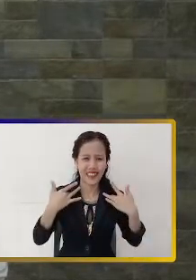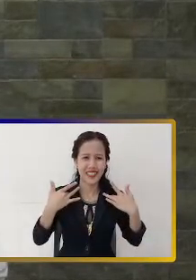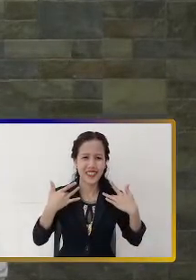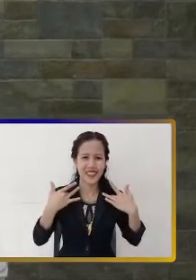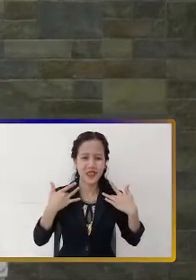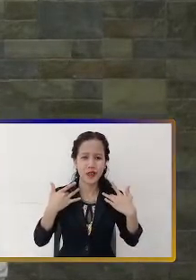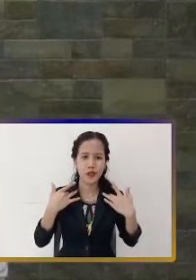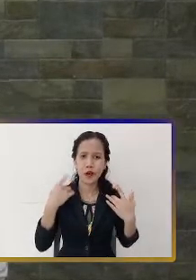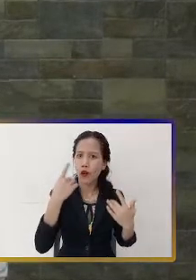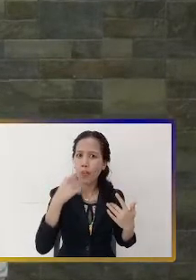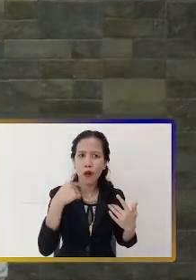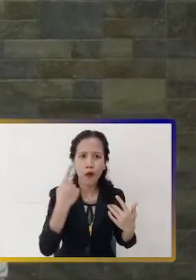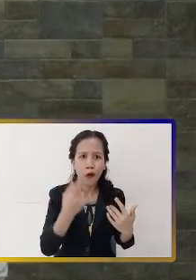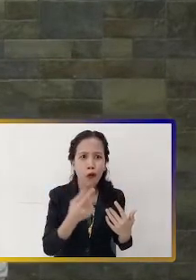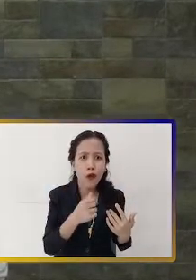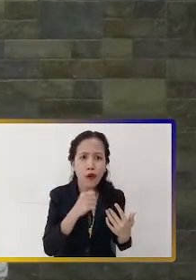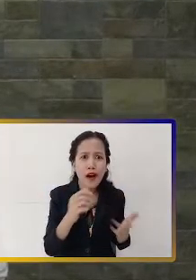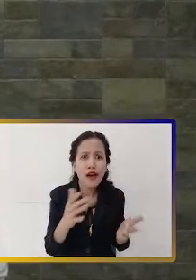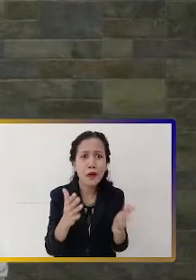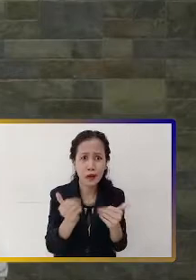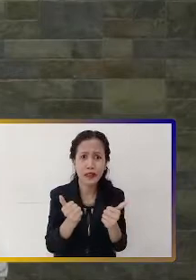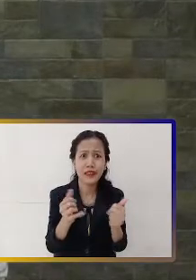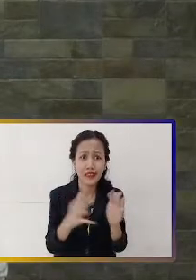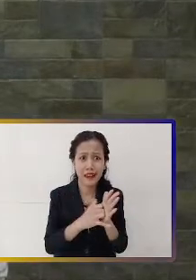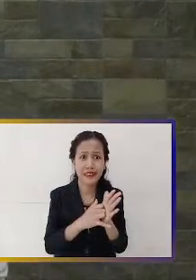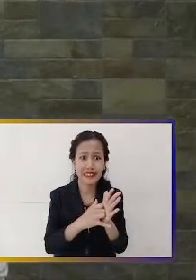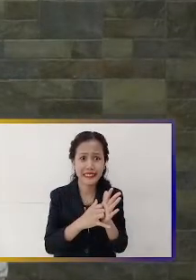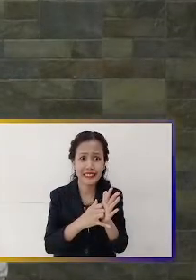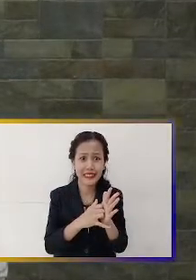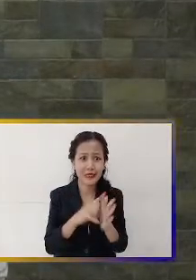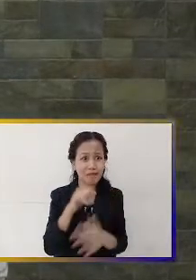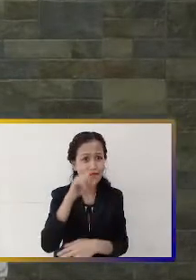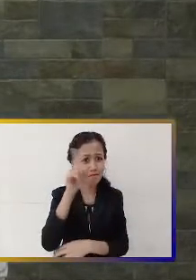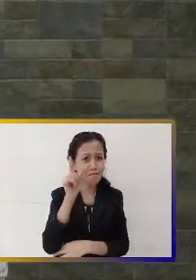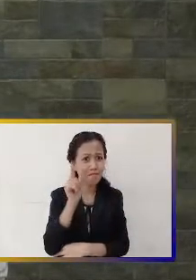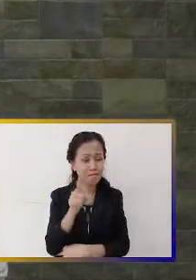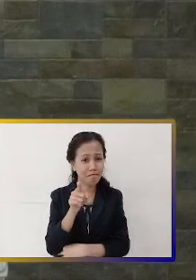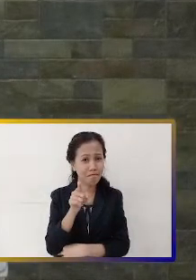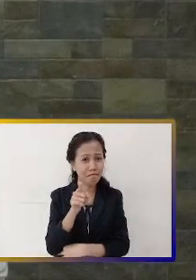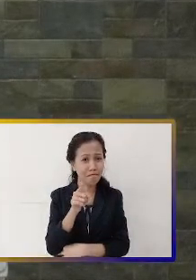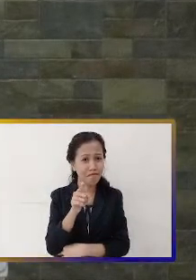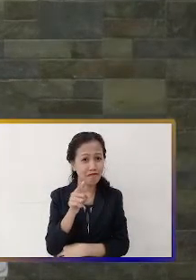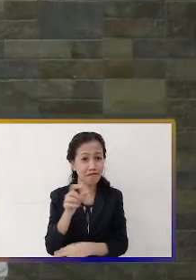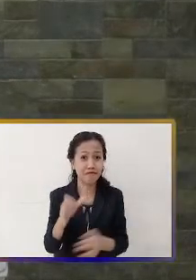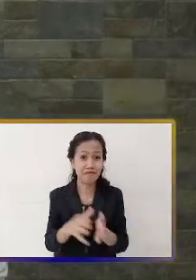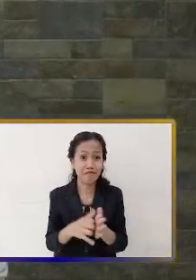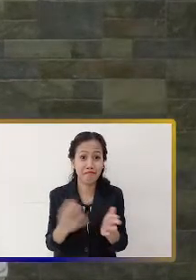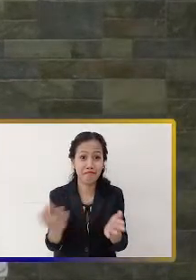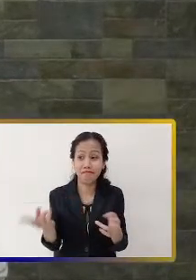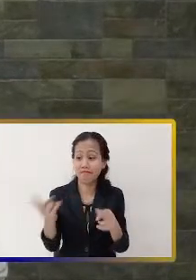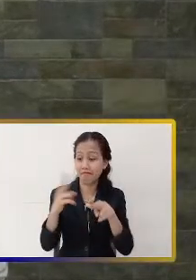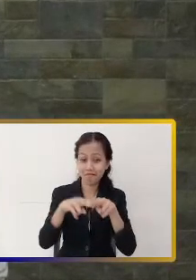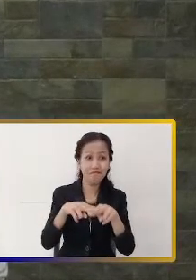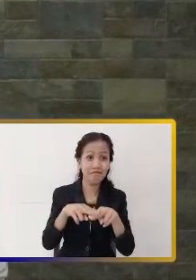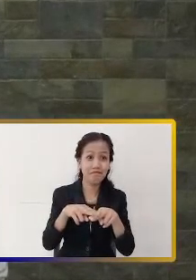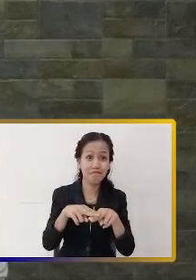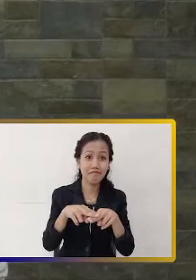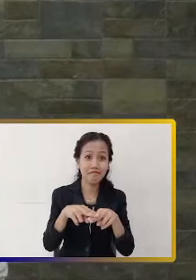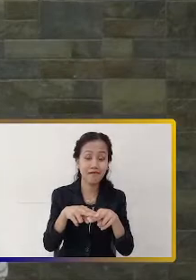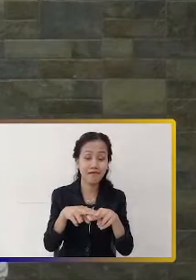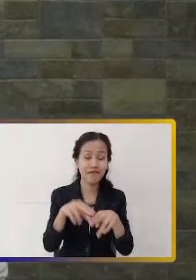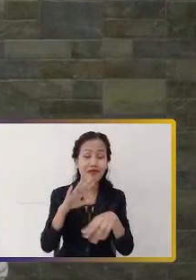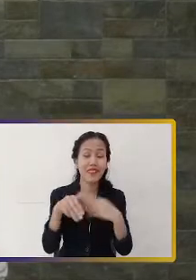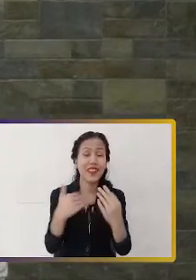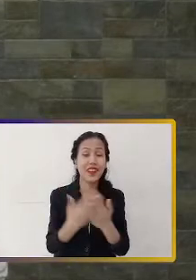Sino ba ang ayaw nun? Sino ba ang ayaw nun? Karagdagan na yun. In all these things